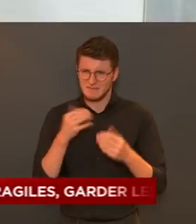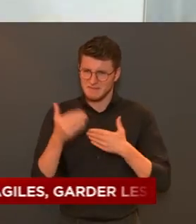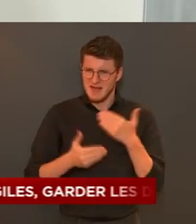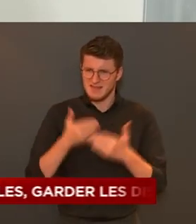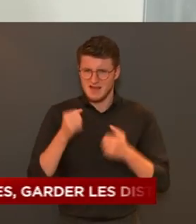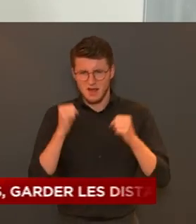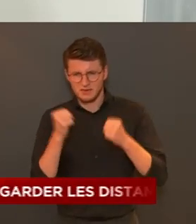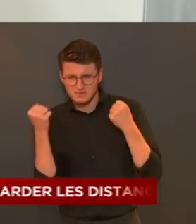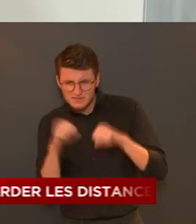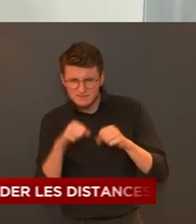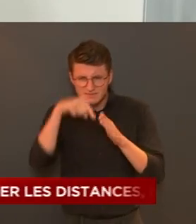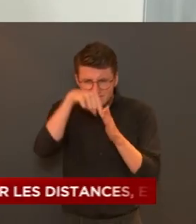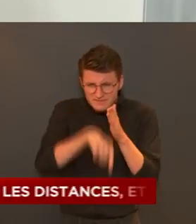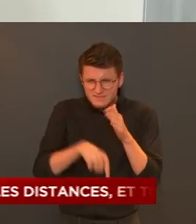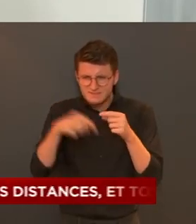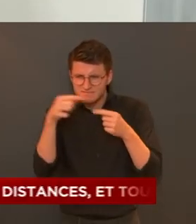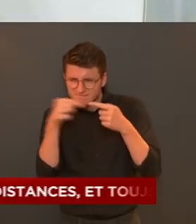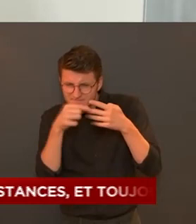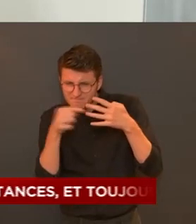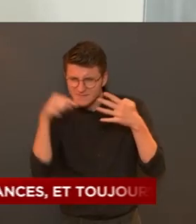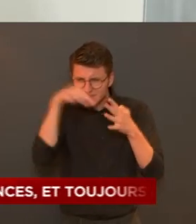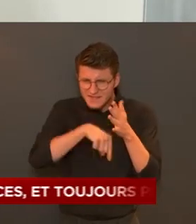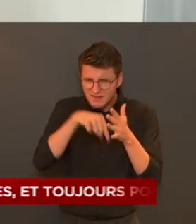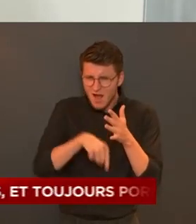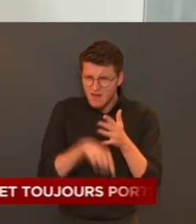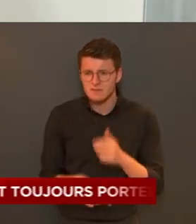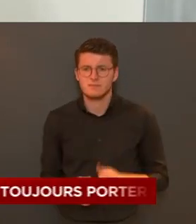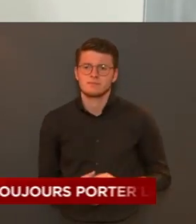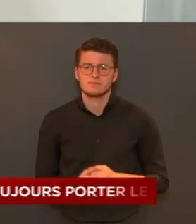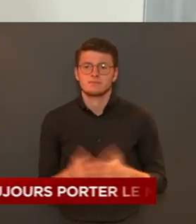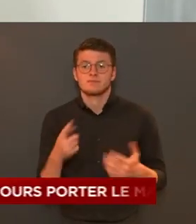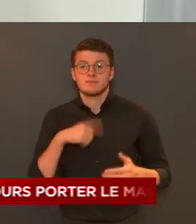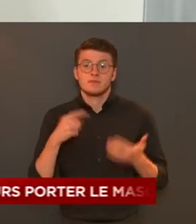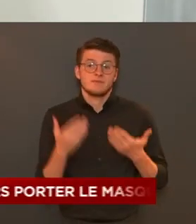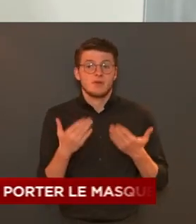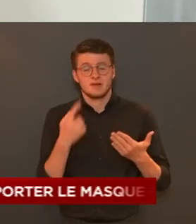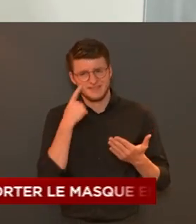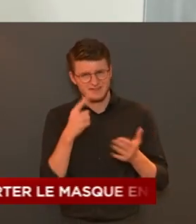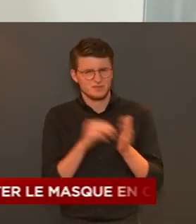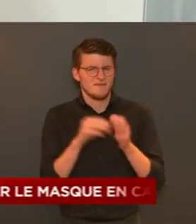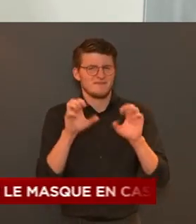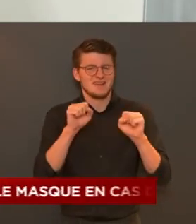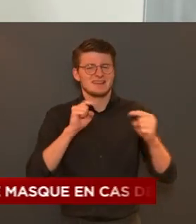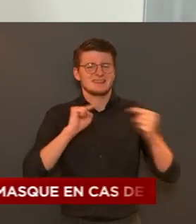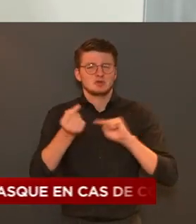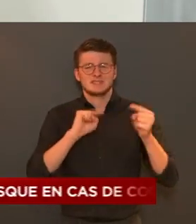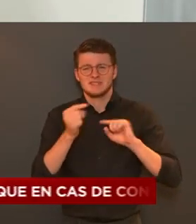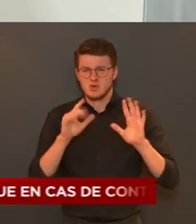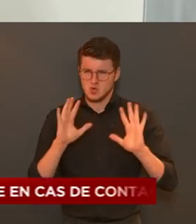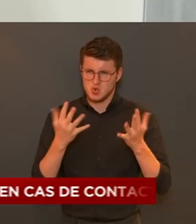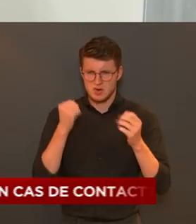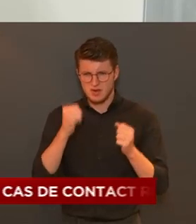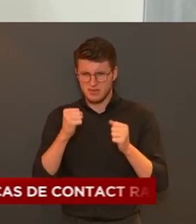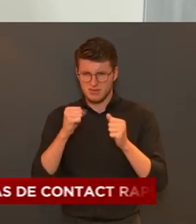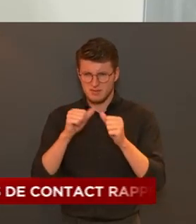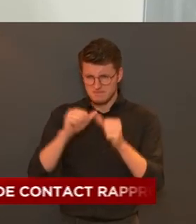important d'avoir un baromètre très précis, très correct. Et il y a aujourd'hui encore énormément de discussions